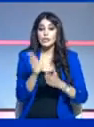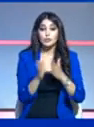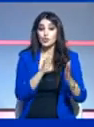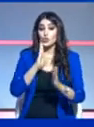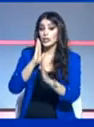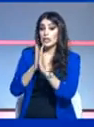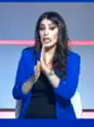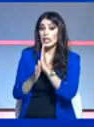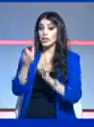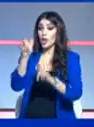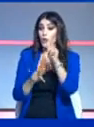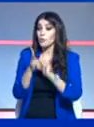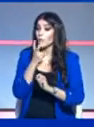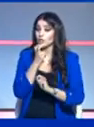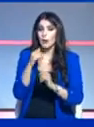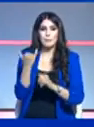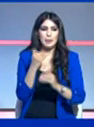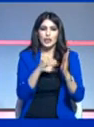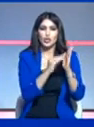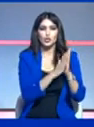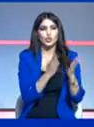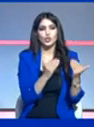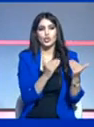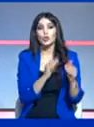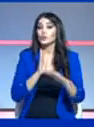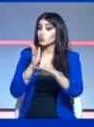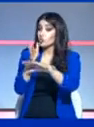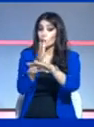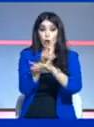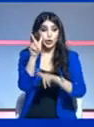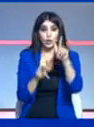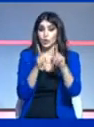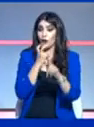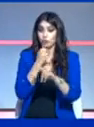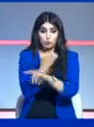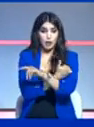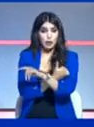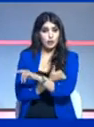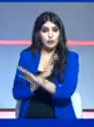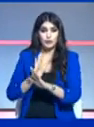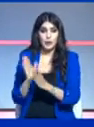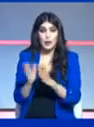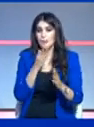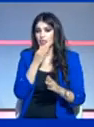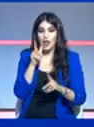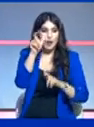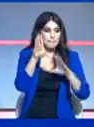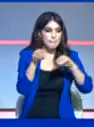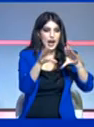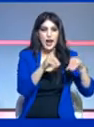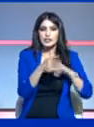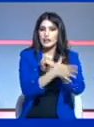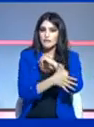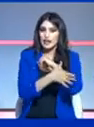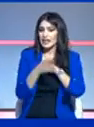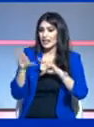يعني للمواطنين وخاصة من هم في المناطق النائية كما تقوم بذلك اليوم الساحة العسكرية، يعني